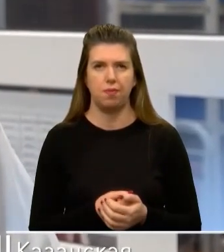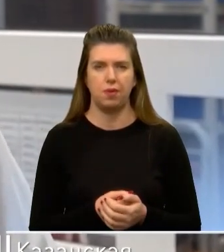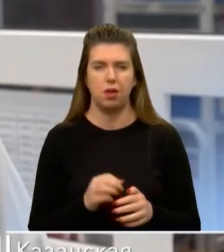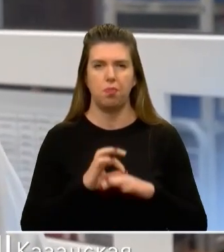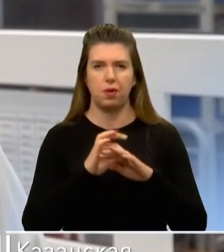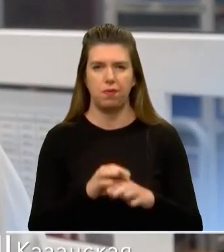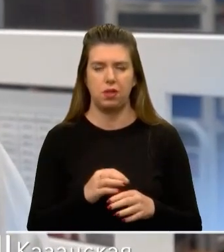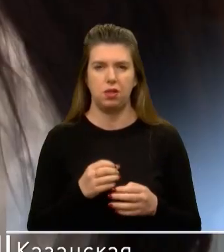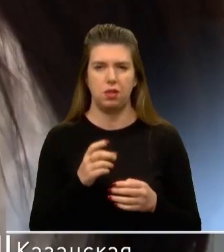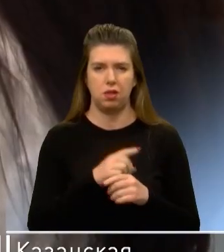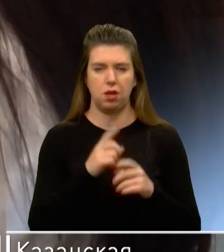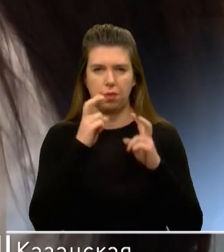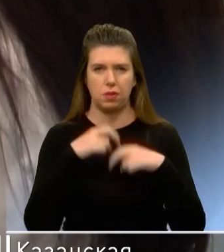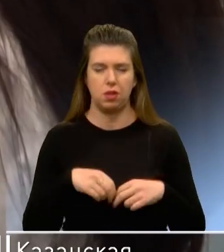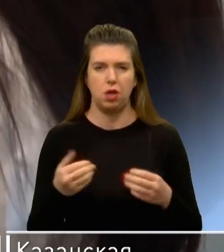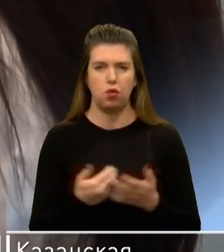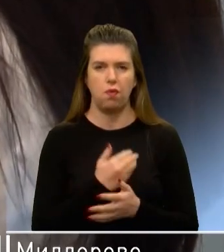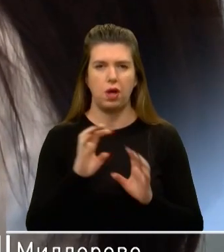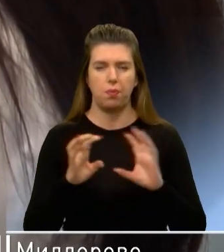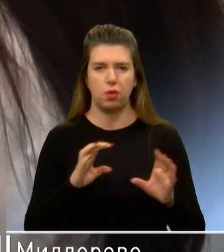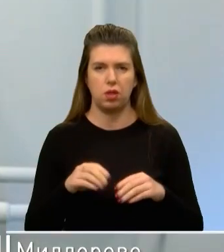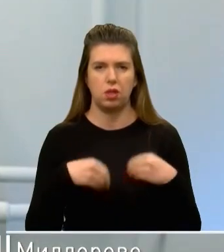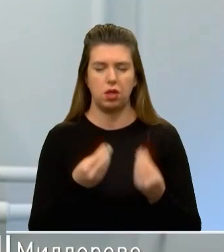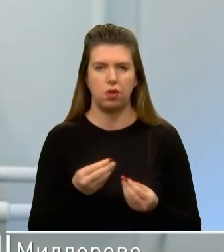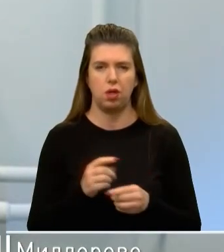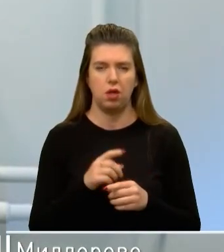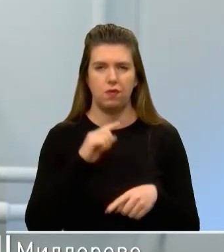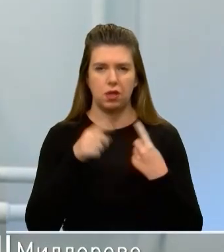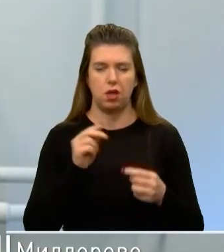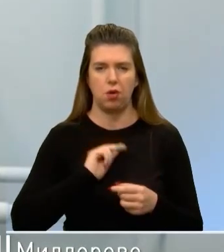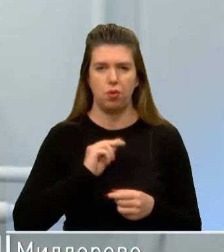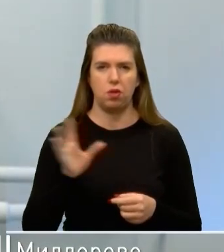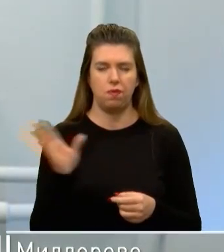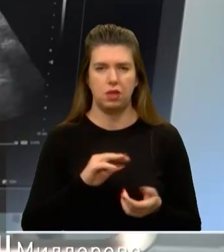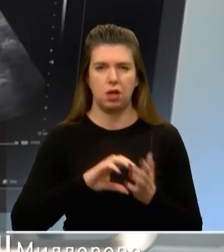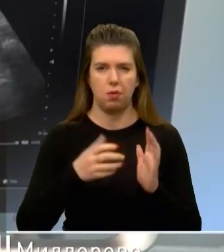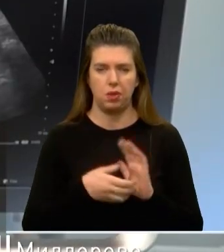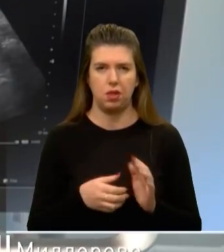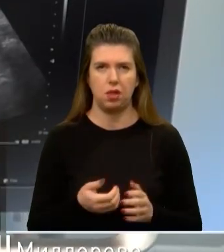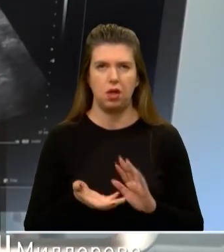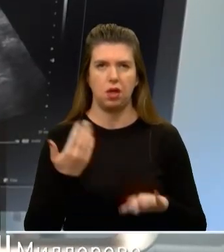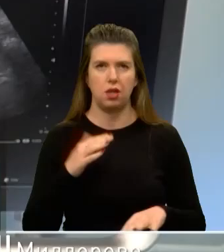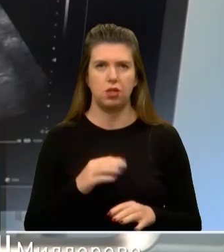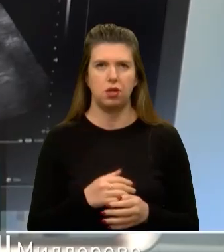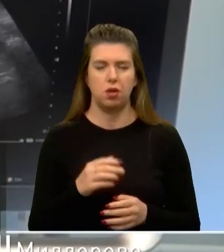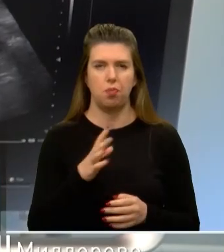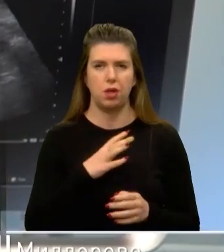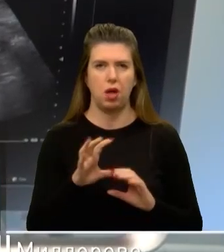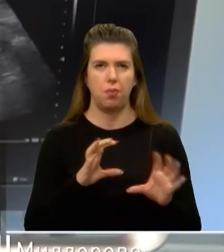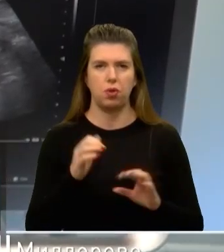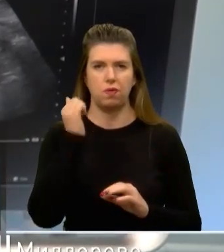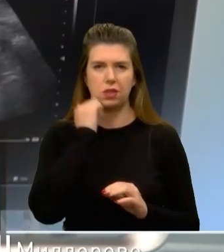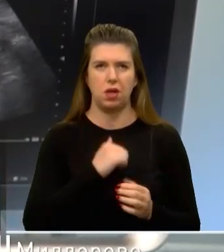проведения диспансеризации современное оборудование даёт бесперебойную работу всех кабинетов Раньше у нас был аппарат